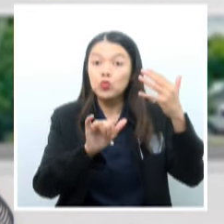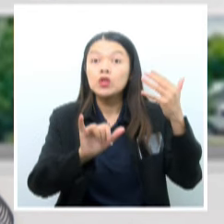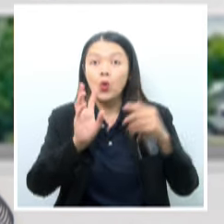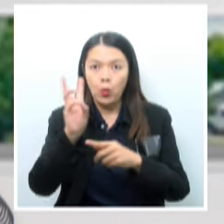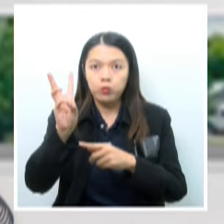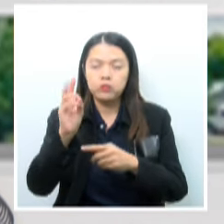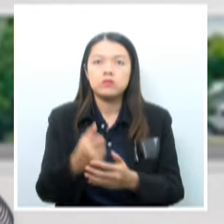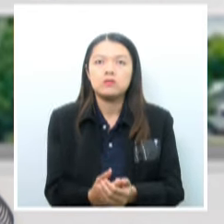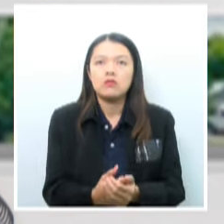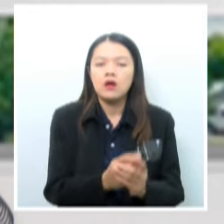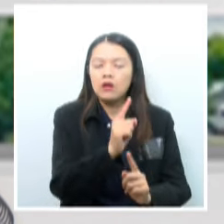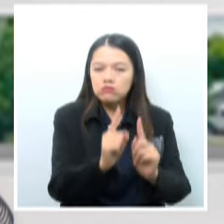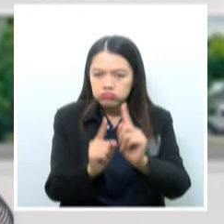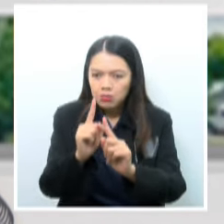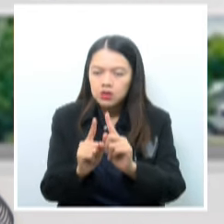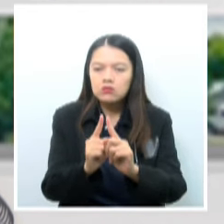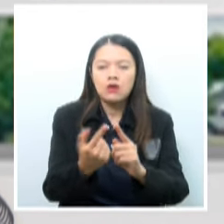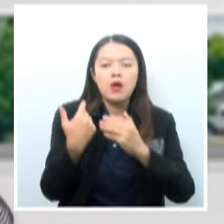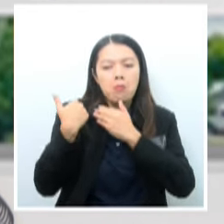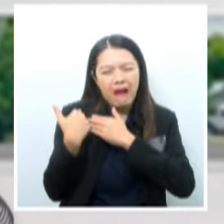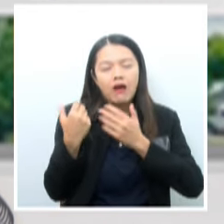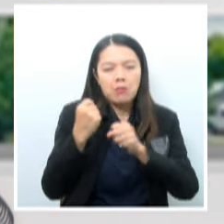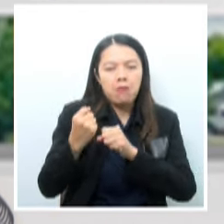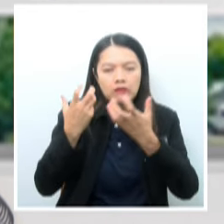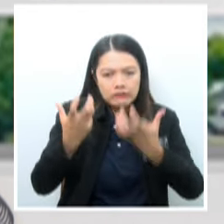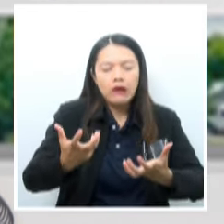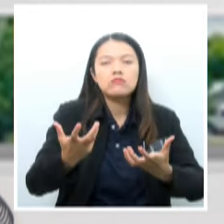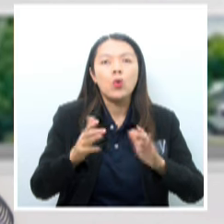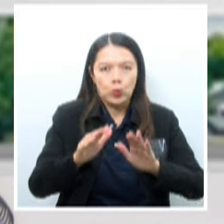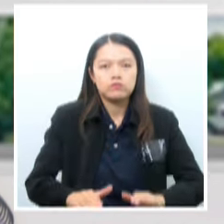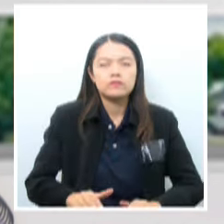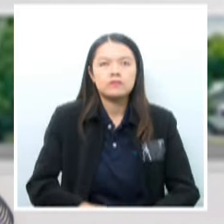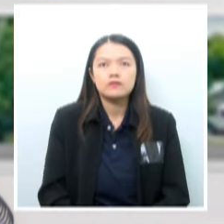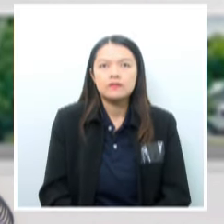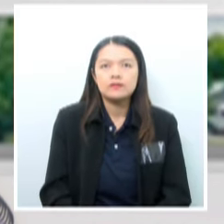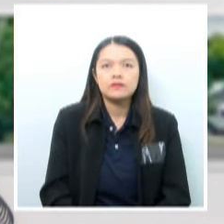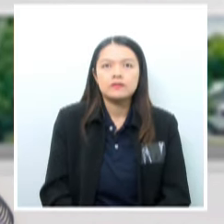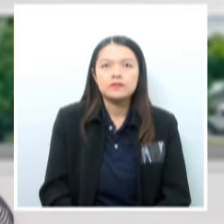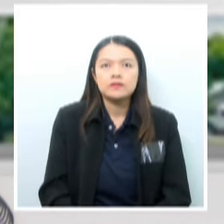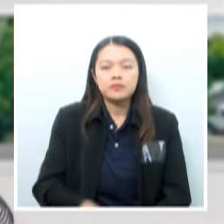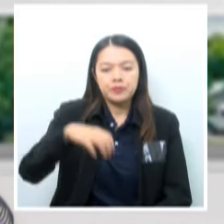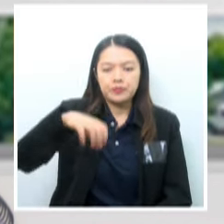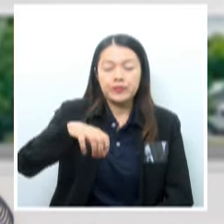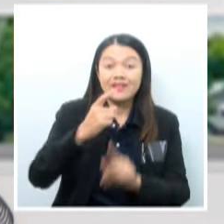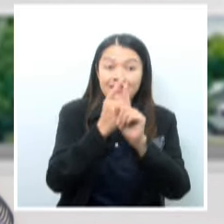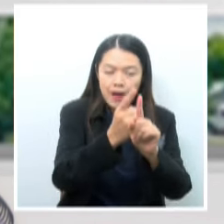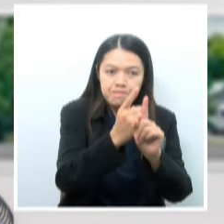ป็นการประเมินแล้วก็ลดภาระลงไปโดยที่เท่าที่ทราบทางสำนักติดตามได้